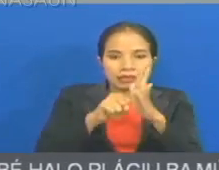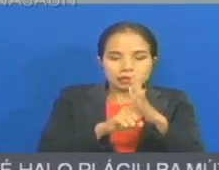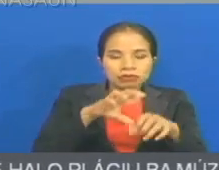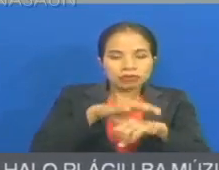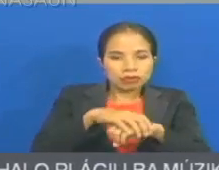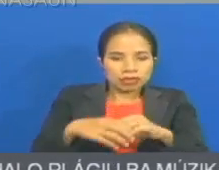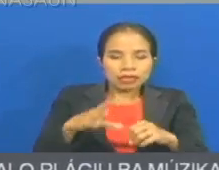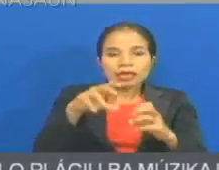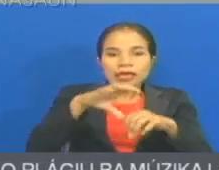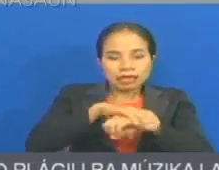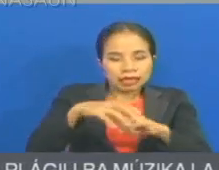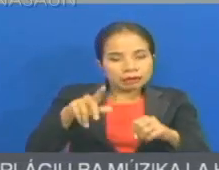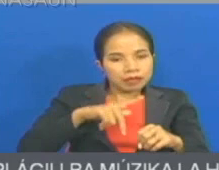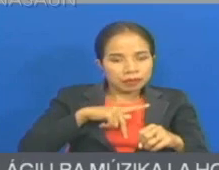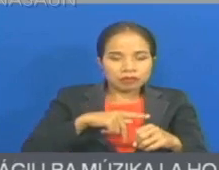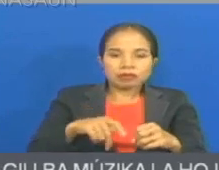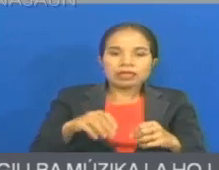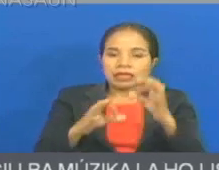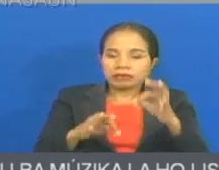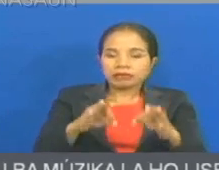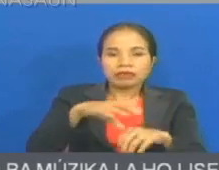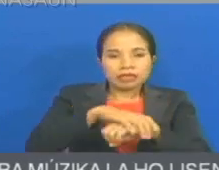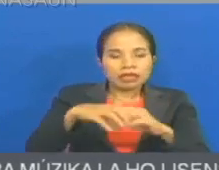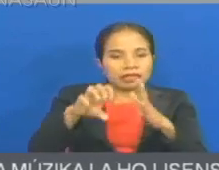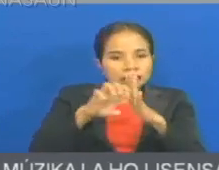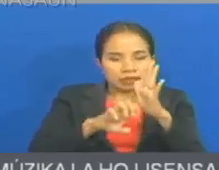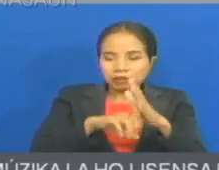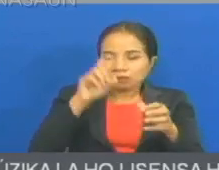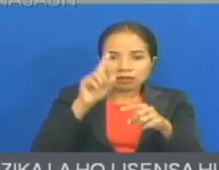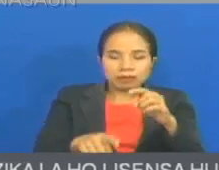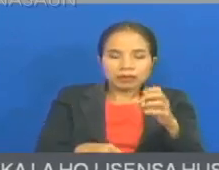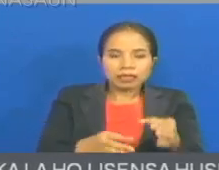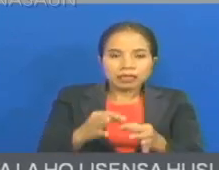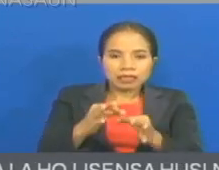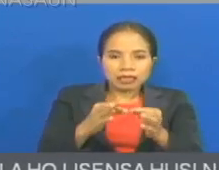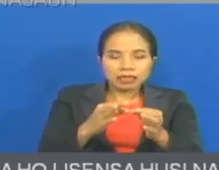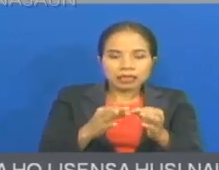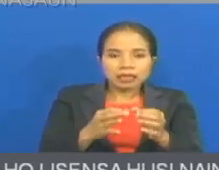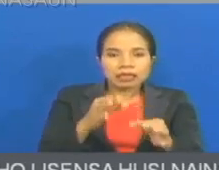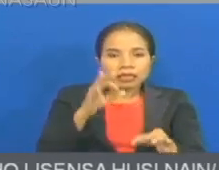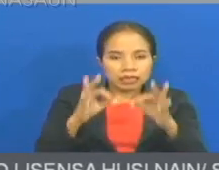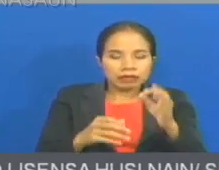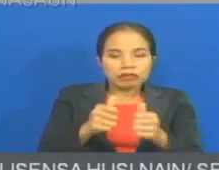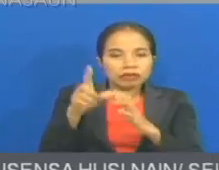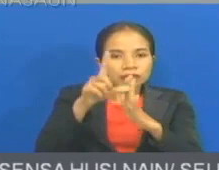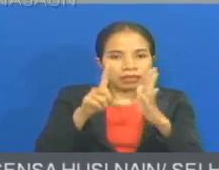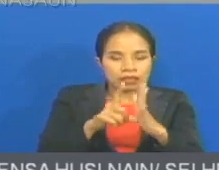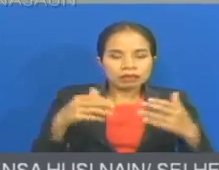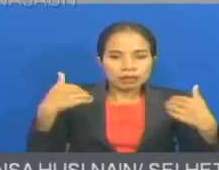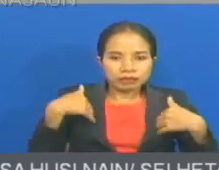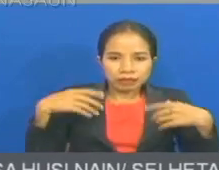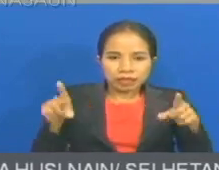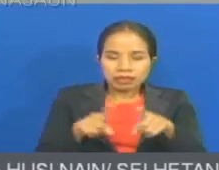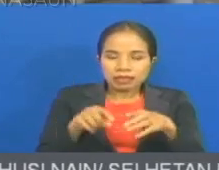rai pribadu kalah se rai status se labele ne tuir mata dalang kada susi pendek ne manesa ne hanesa ne ami lideran